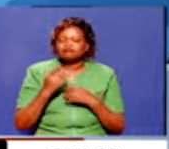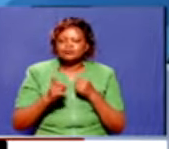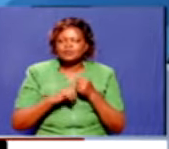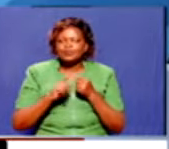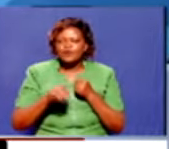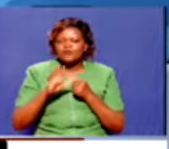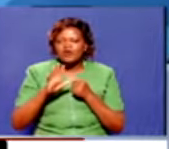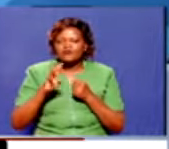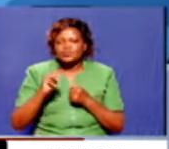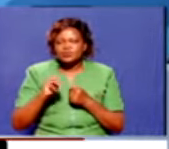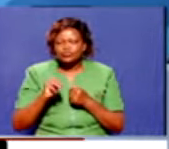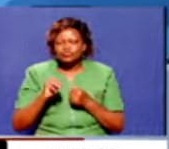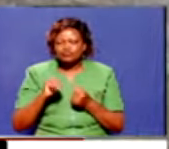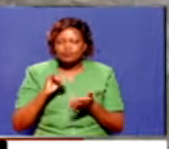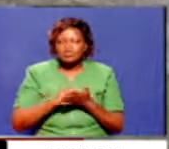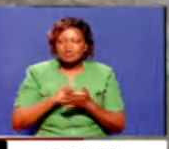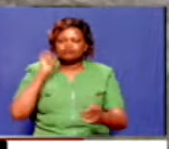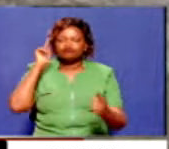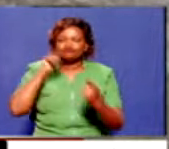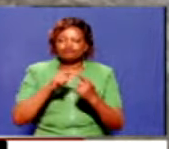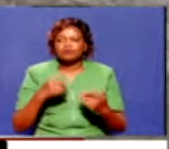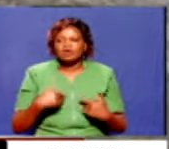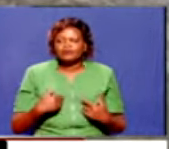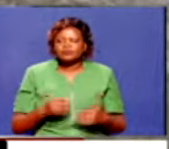6.5 million waliolengwa.